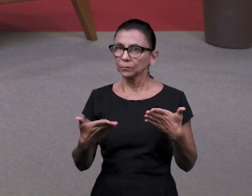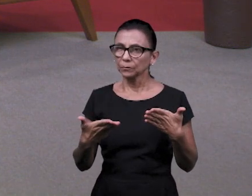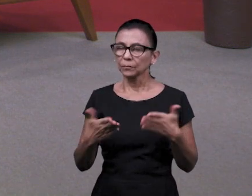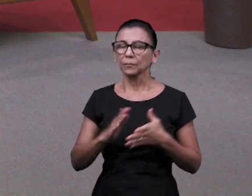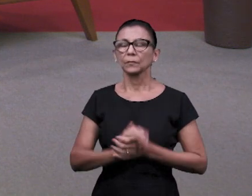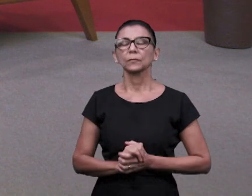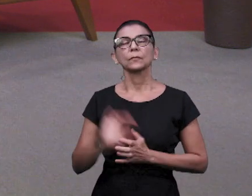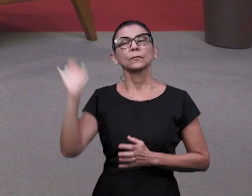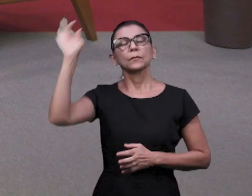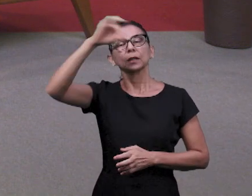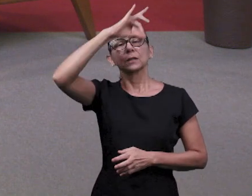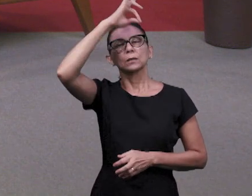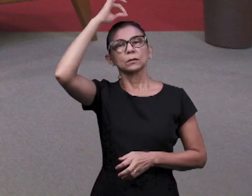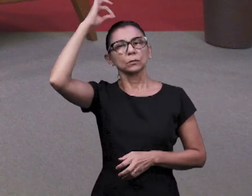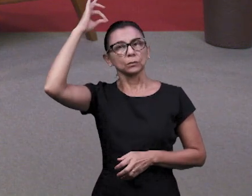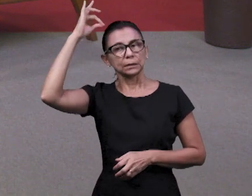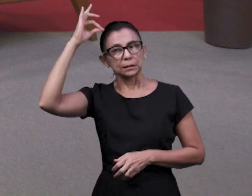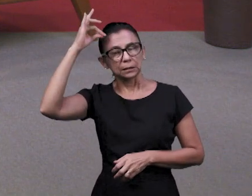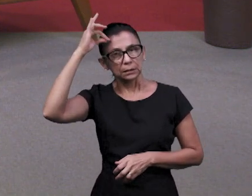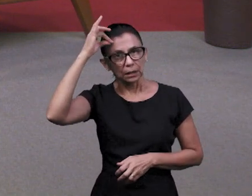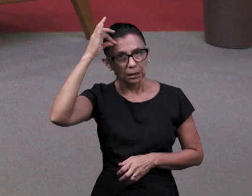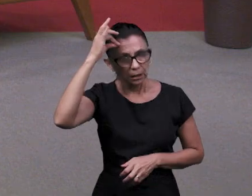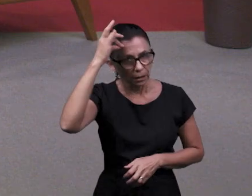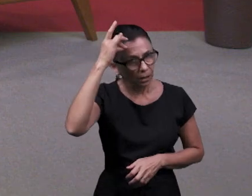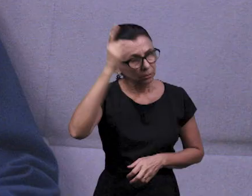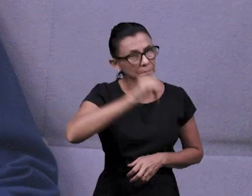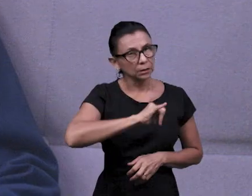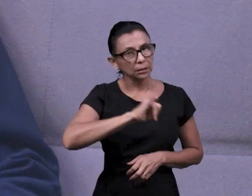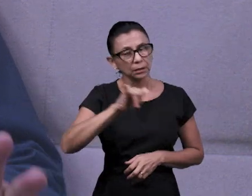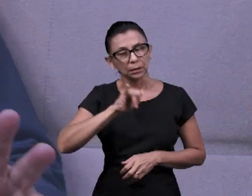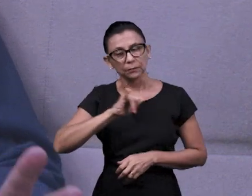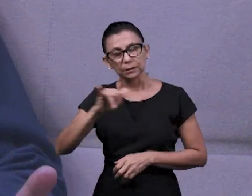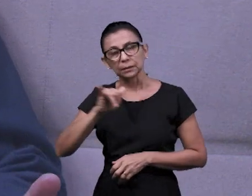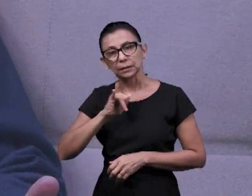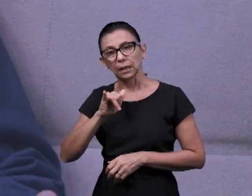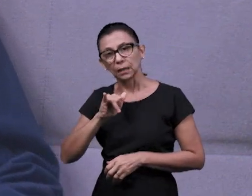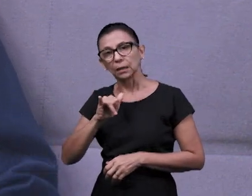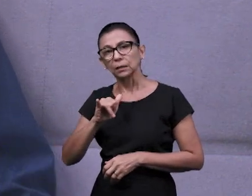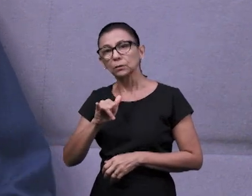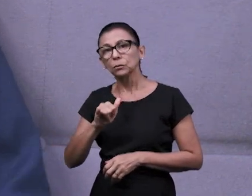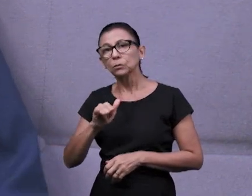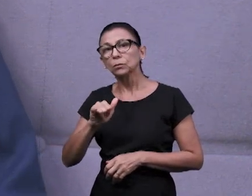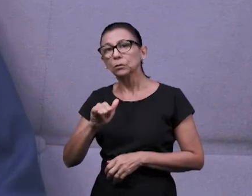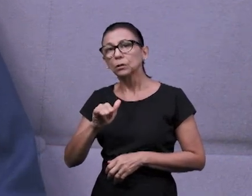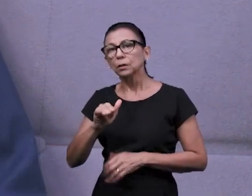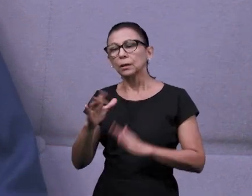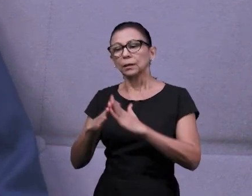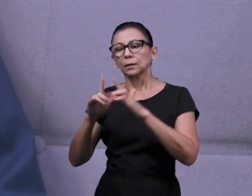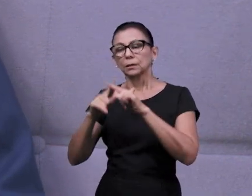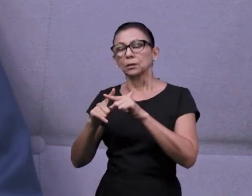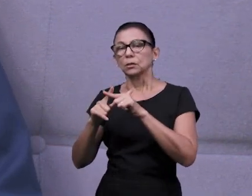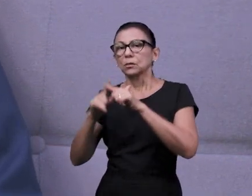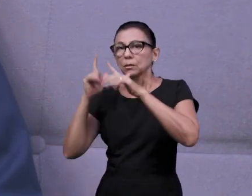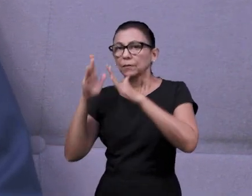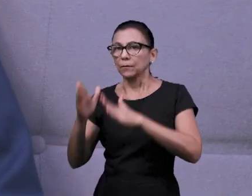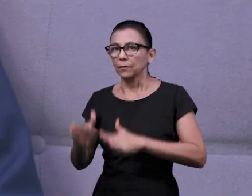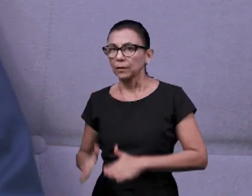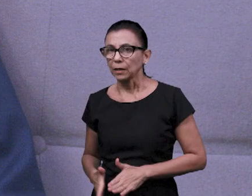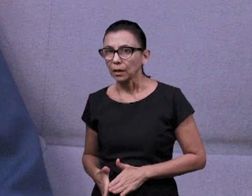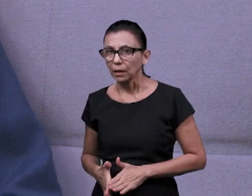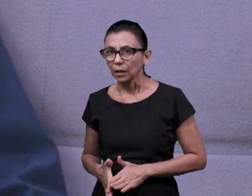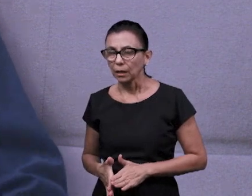Le Saint-Esprit appelle l'attention de l'Église fidèle chaque jour pour le